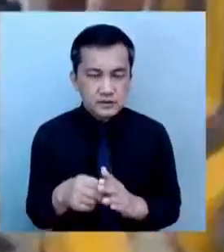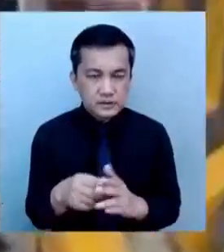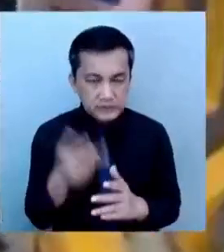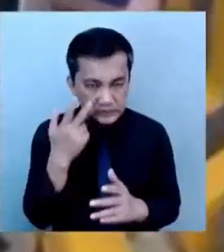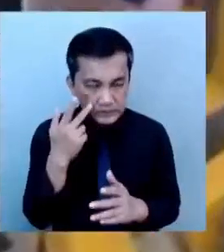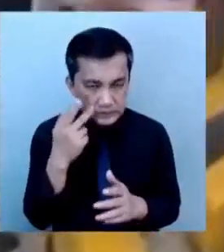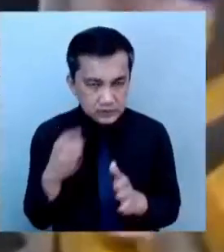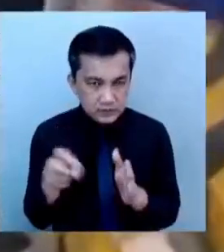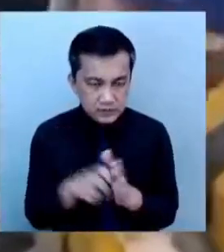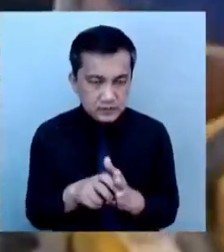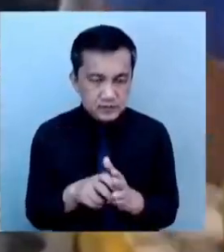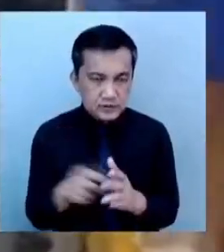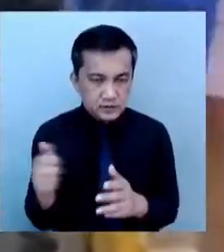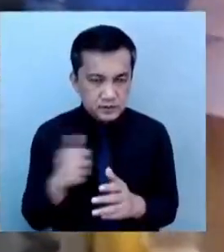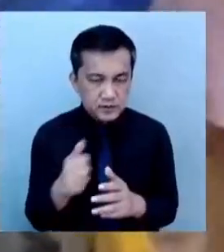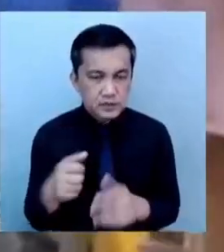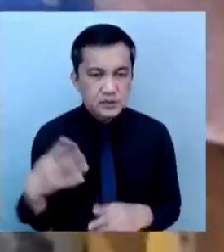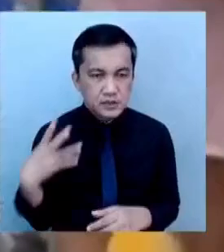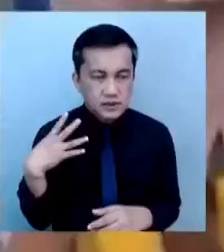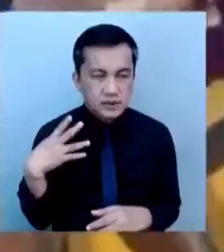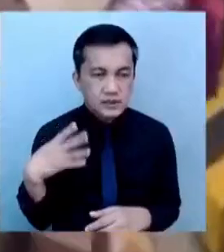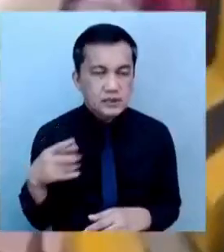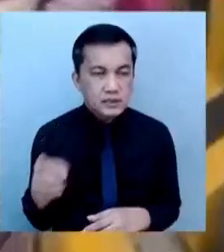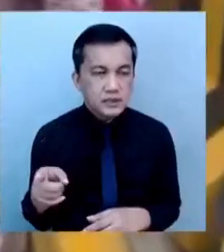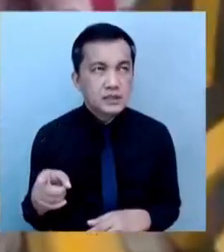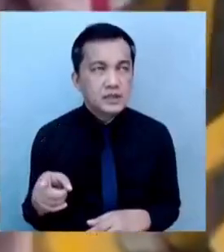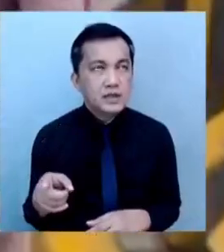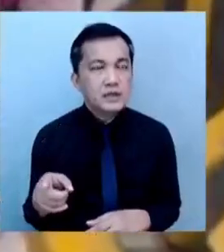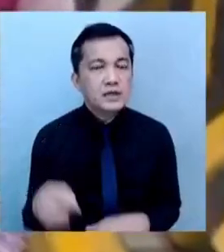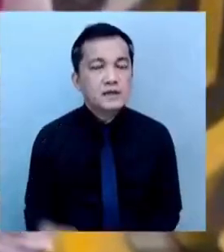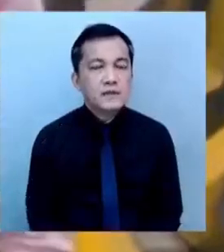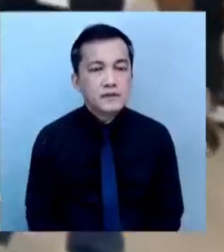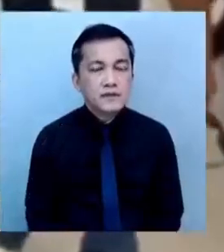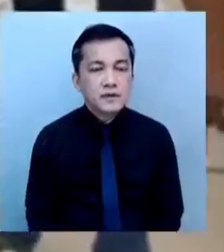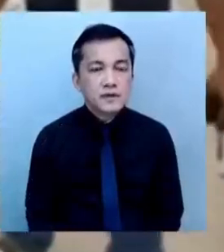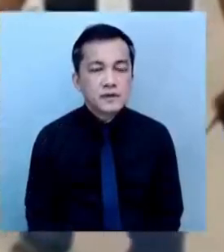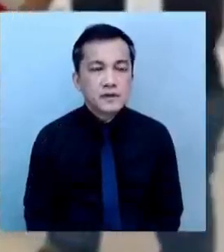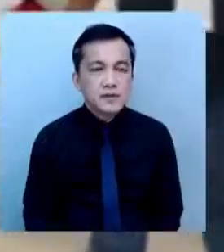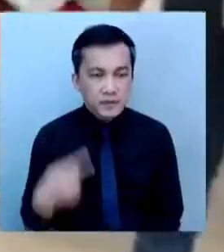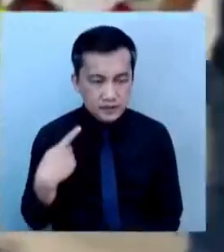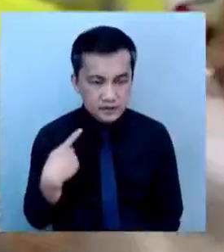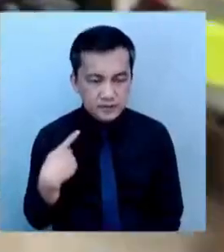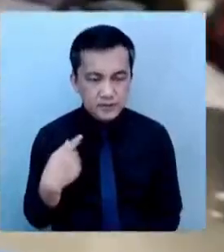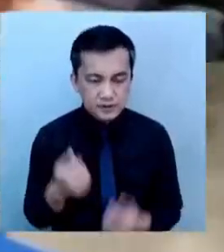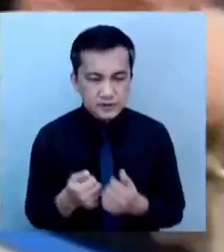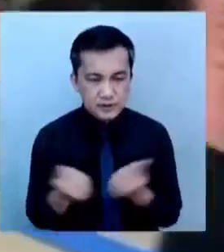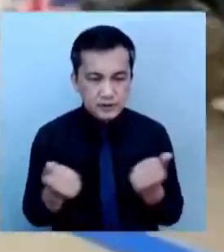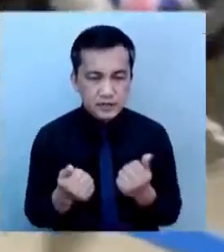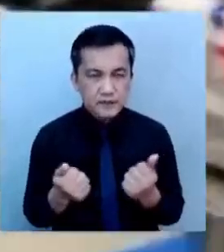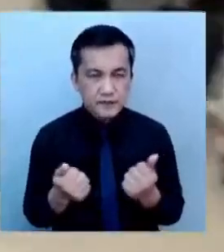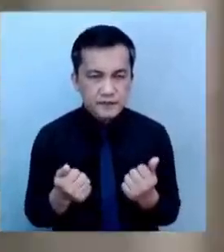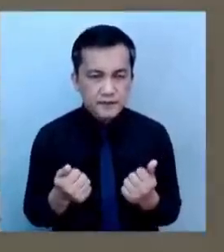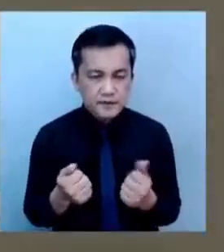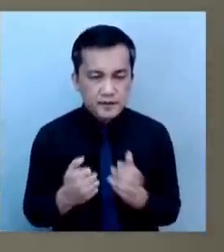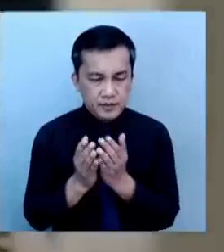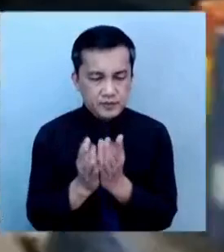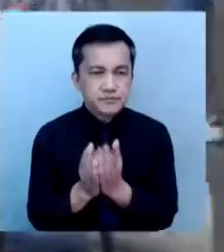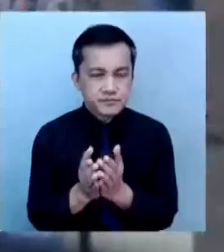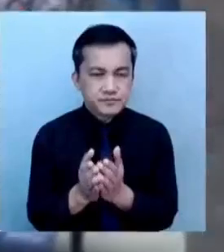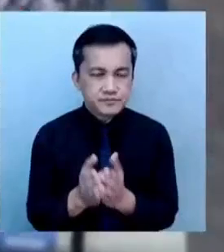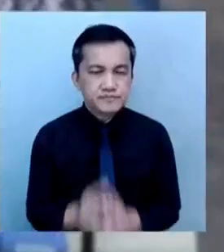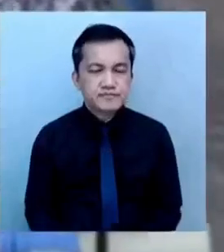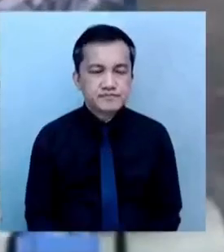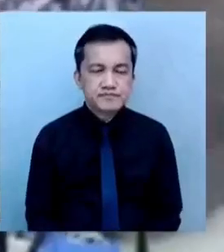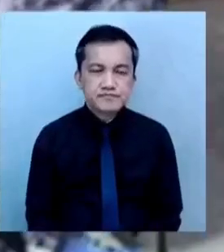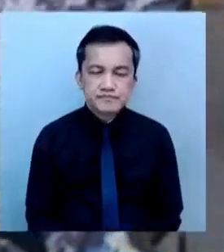dahil hinintay pa nila na merong magkaroon ng available na barko, Carmina. Oo, pero